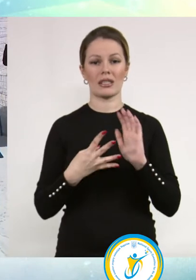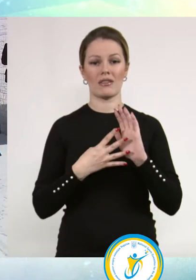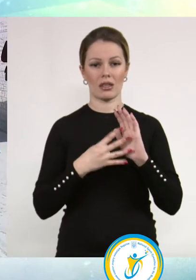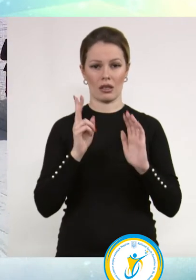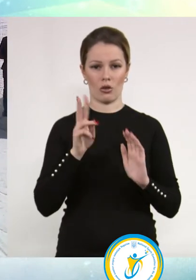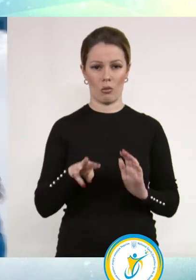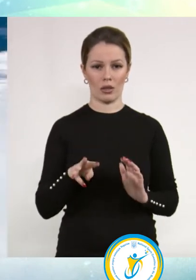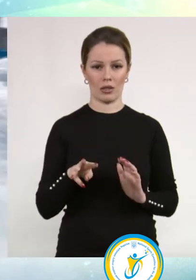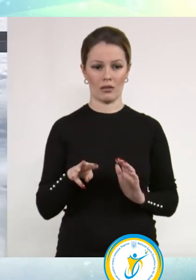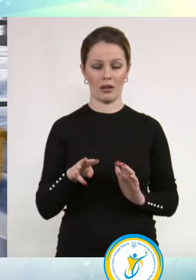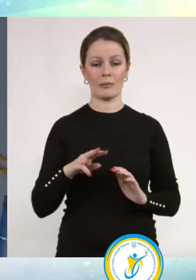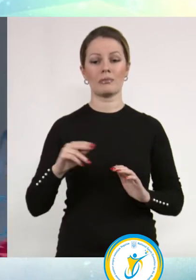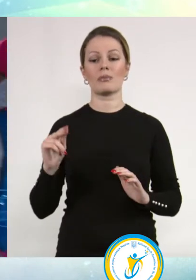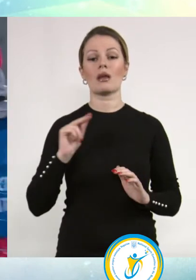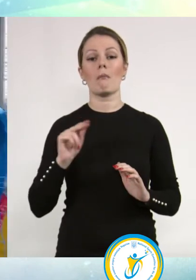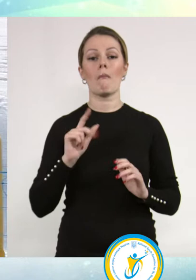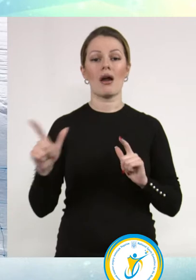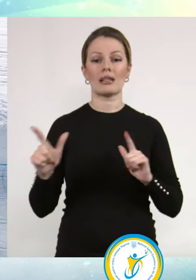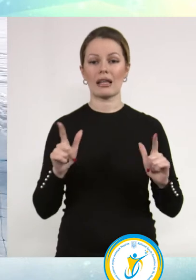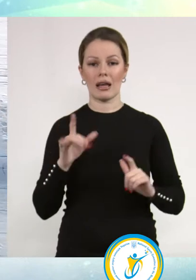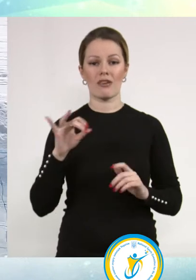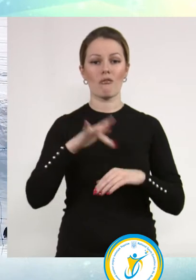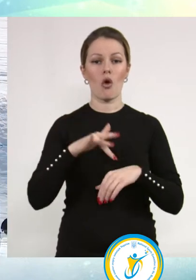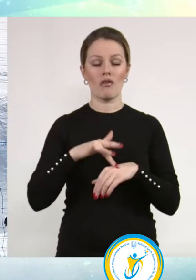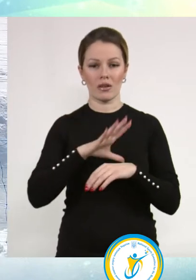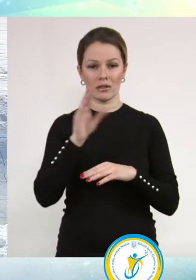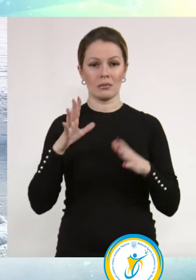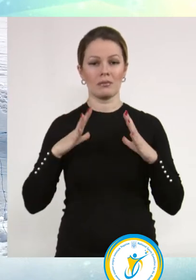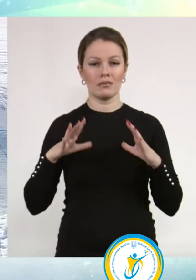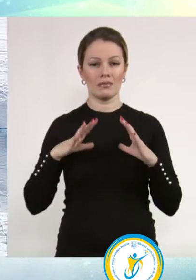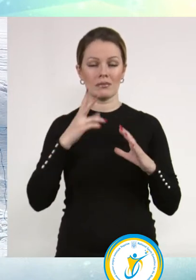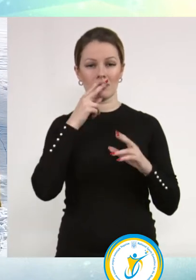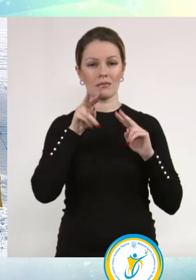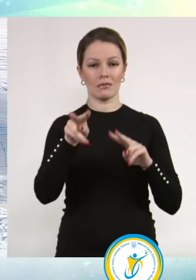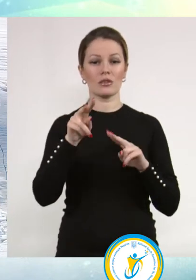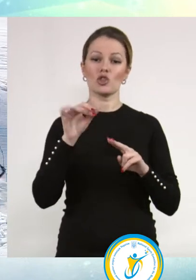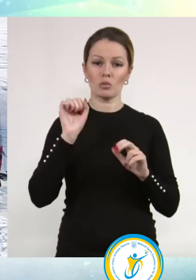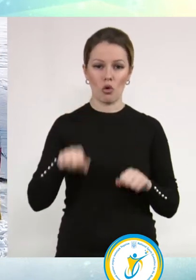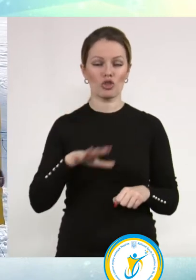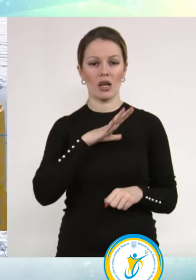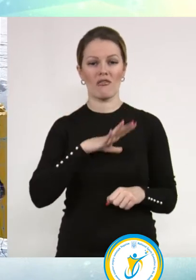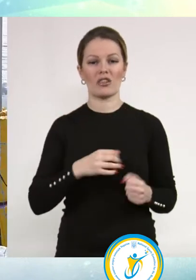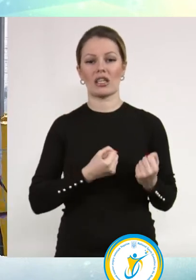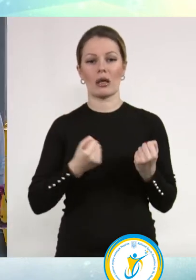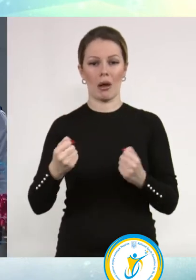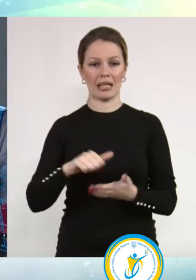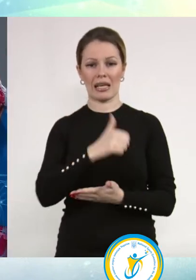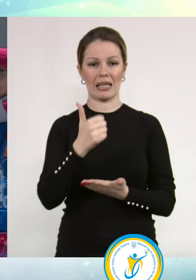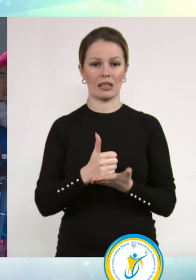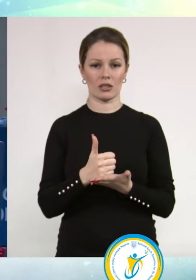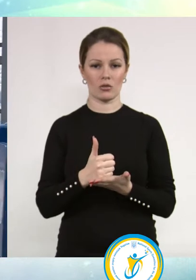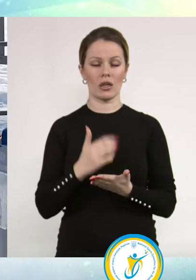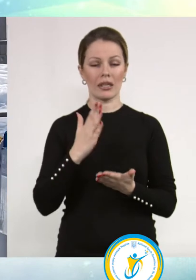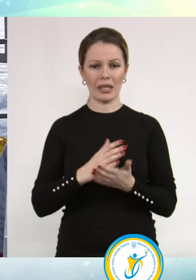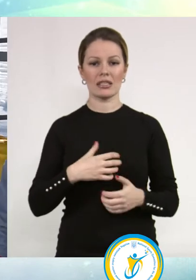9 кілометрів. Партнери та вболівальники Ярового затамували подих. Чи зможе Максим втримати лідерство? Тут